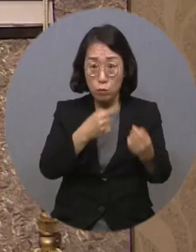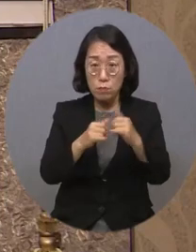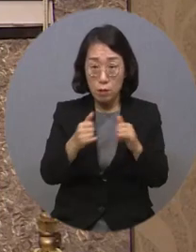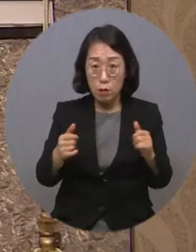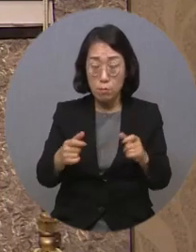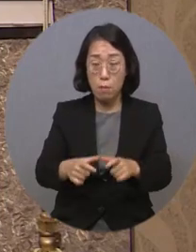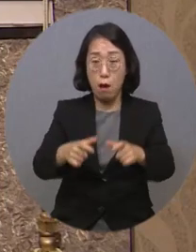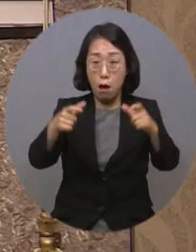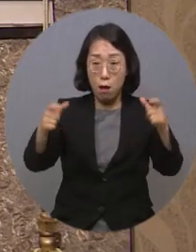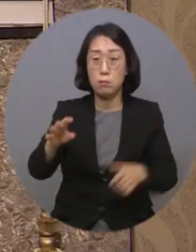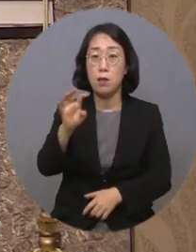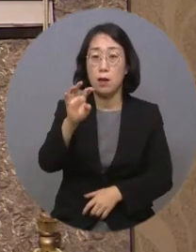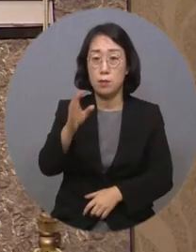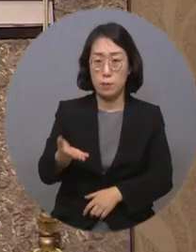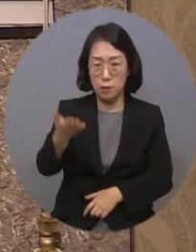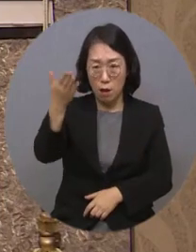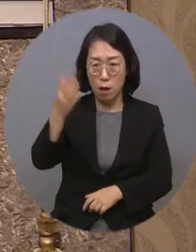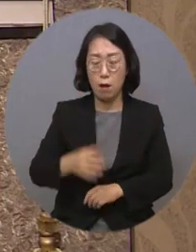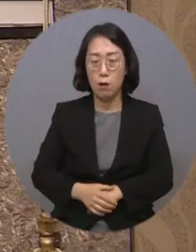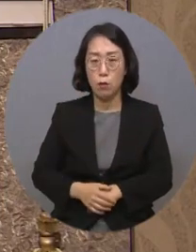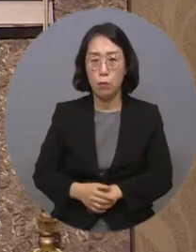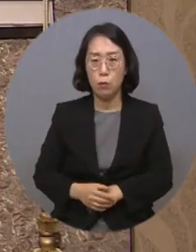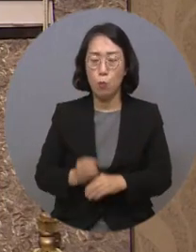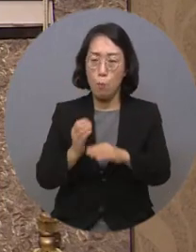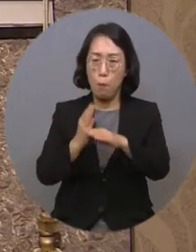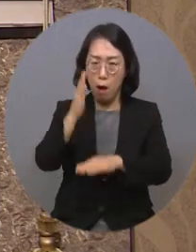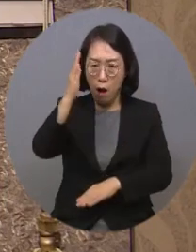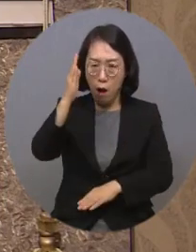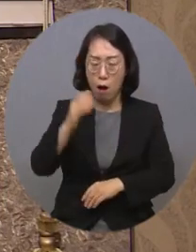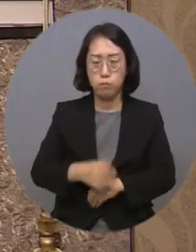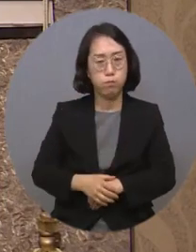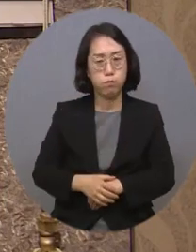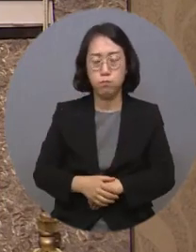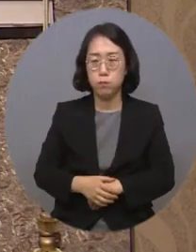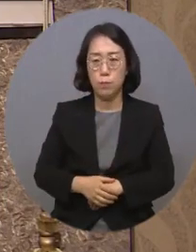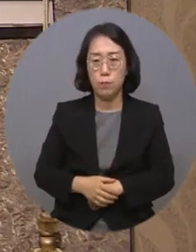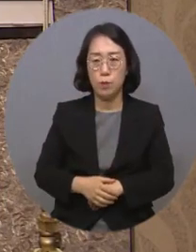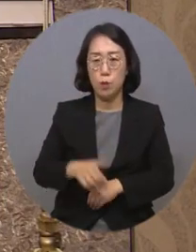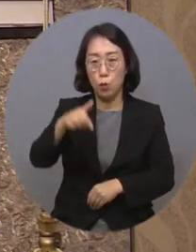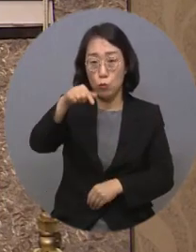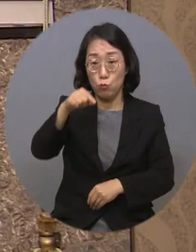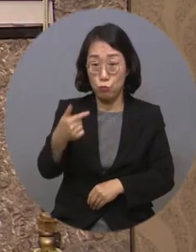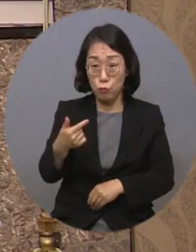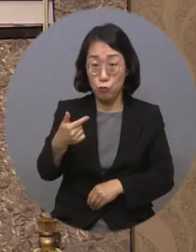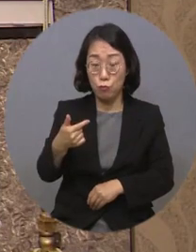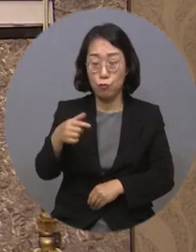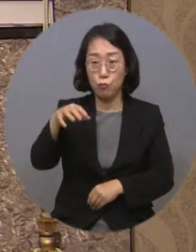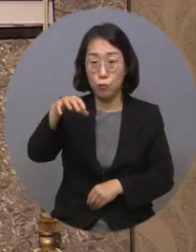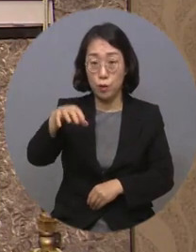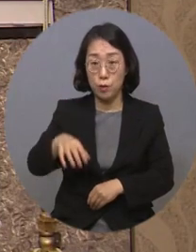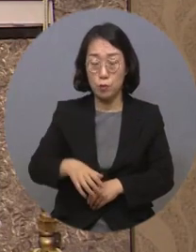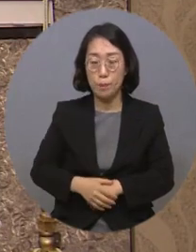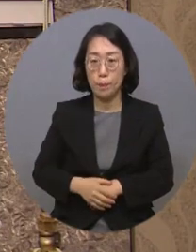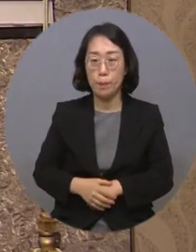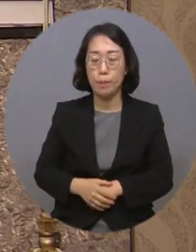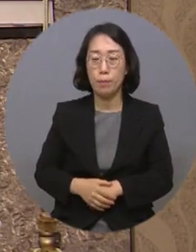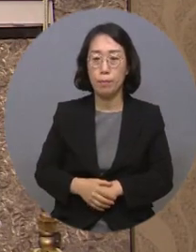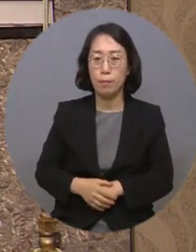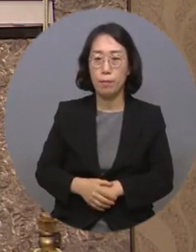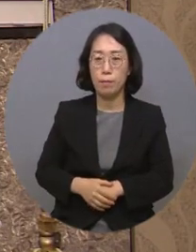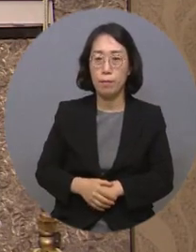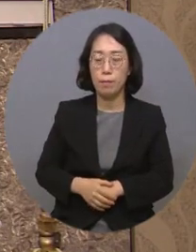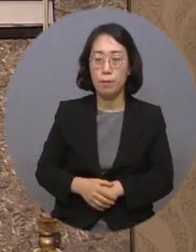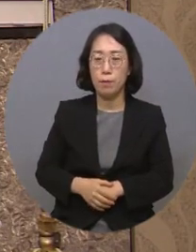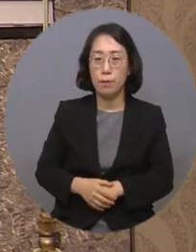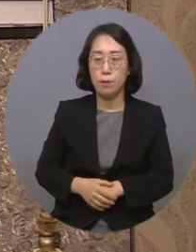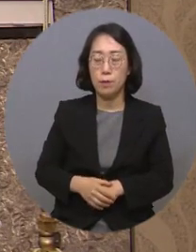거예요. 그래서 너무 좁은 공간에 이용자가 너무 많이 되다 보니까 군에서 이제 군 그래도 우리 당시